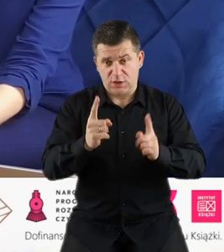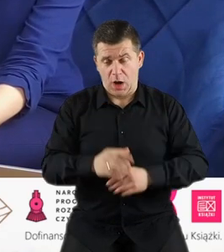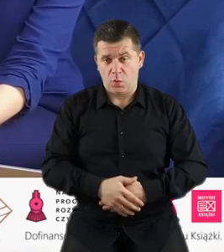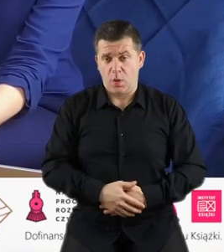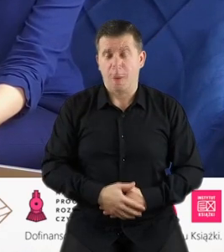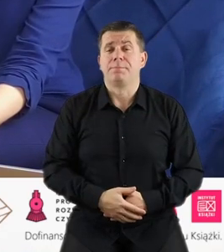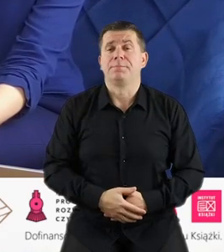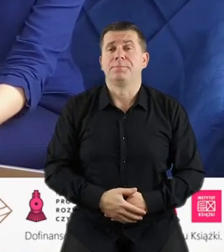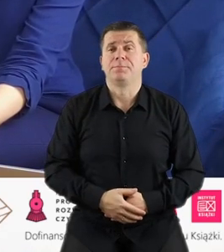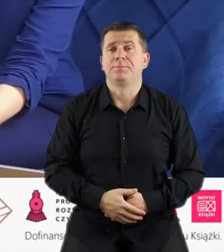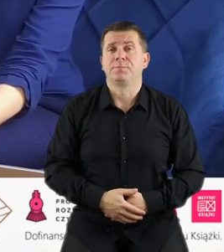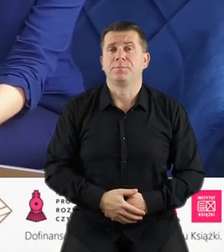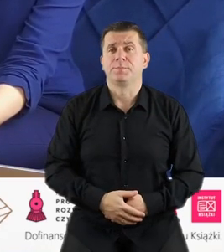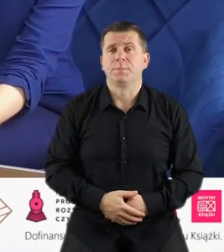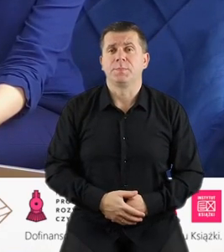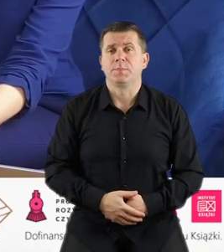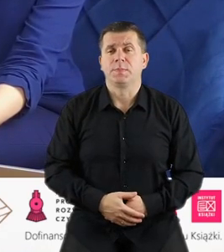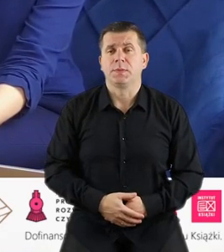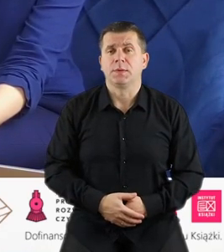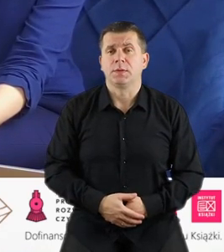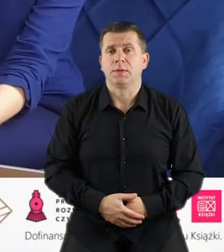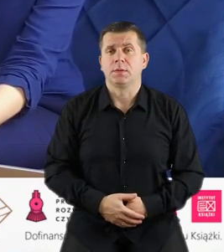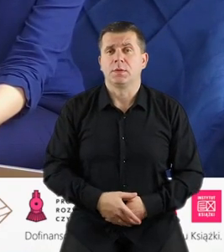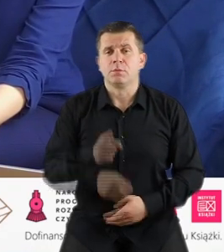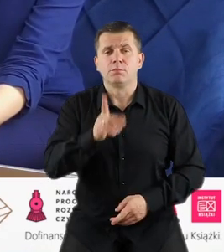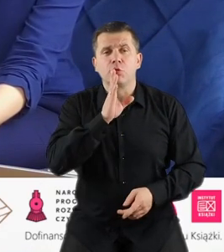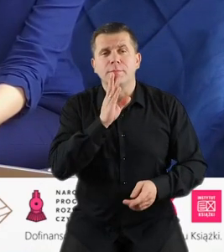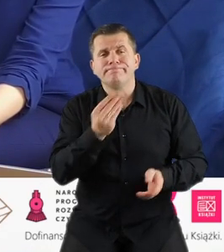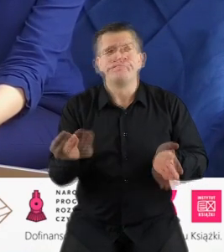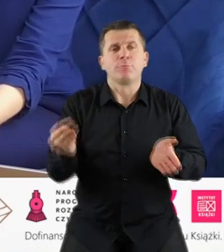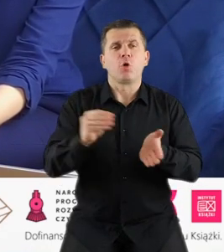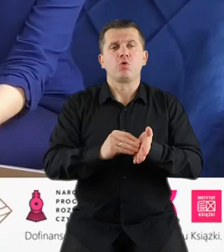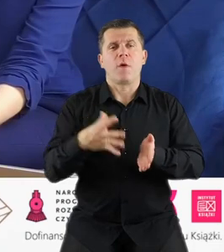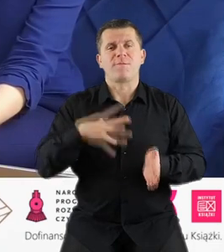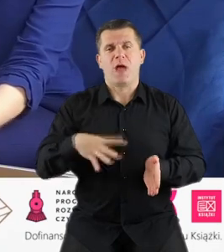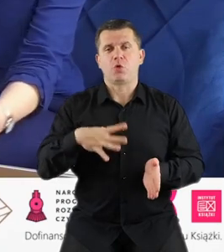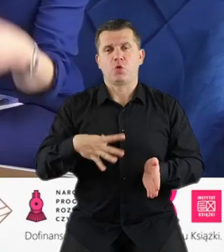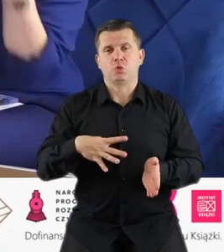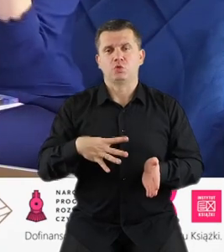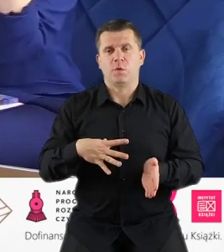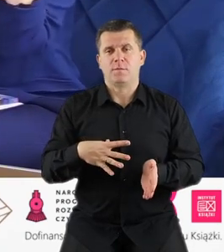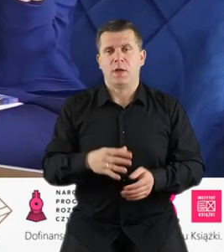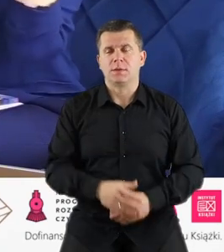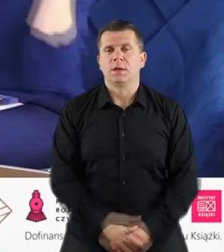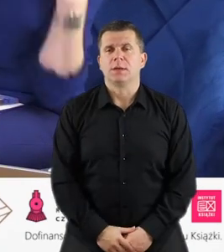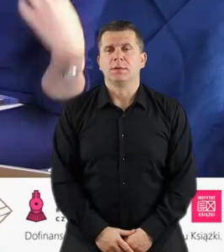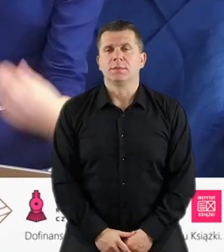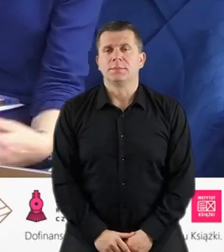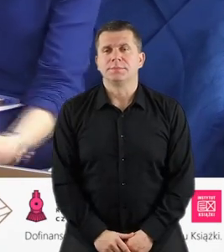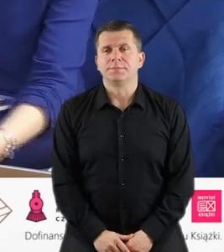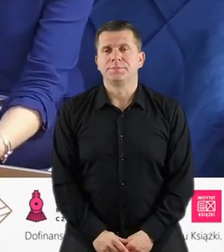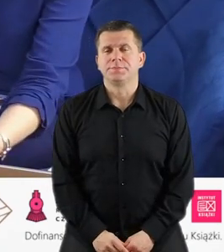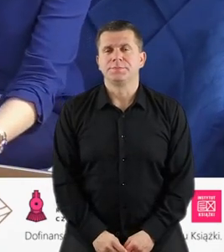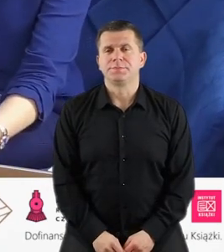że to jest rodzaj dowartościowania, tak? Nie chodzi mi tutaj o